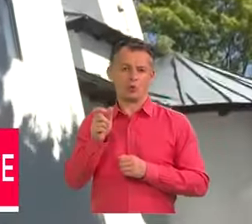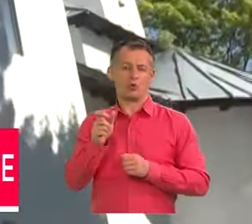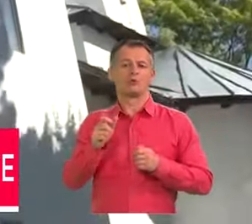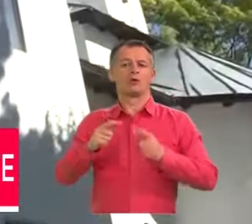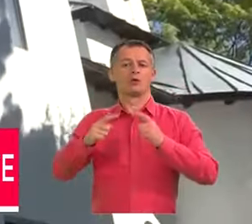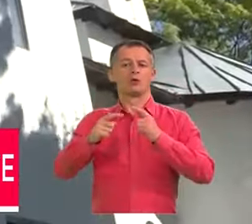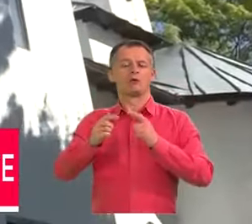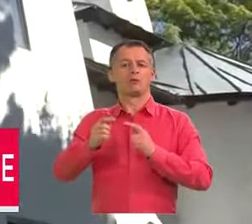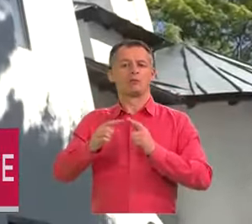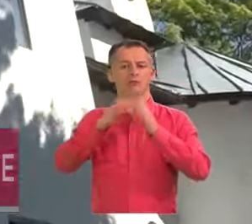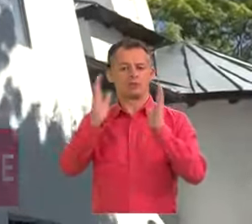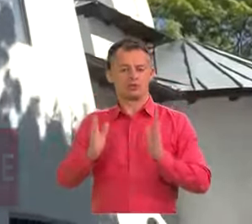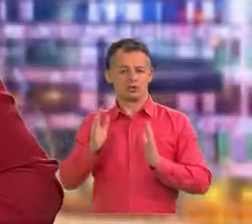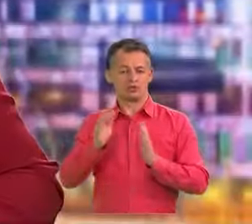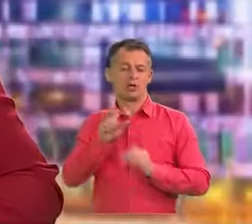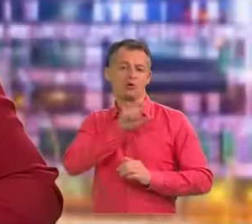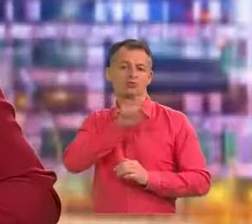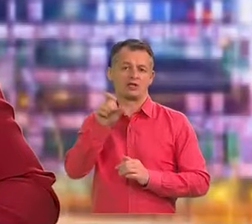acuzații.